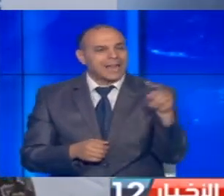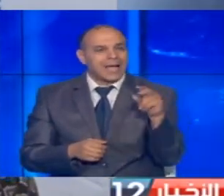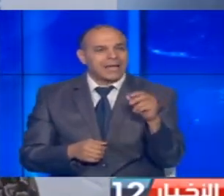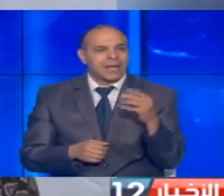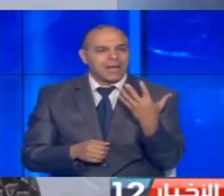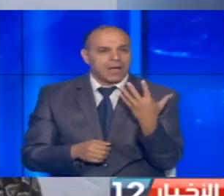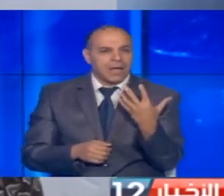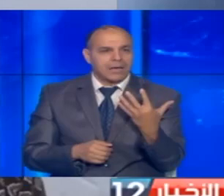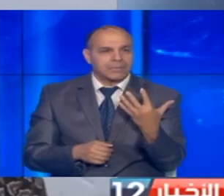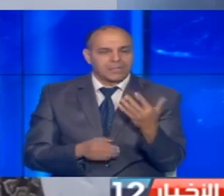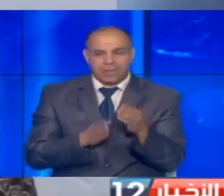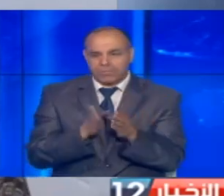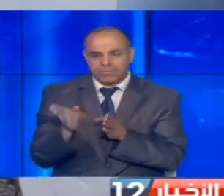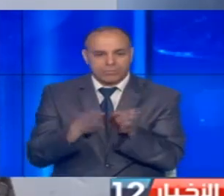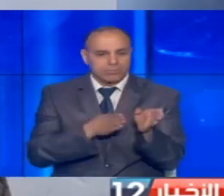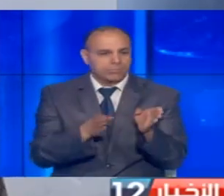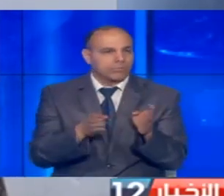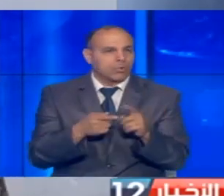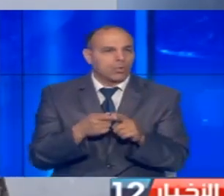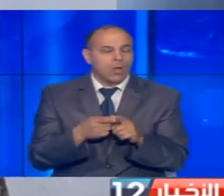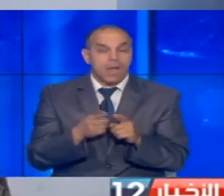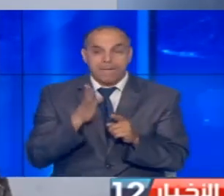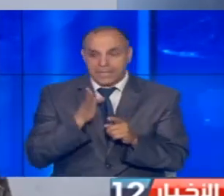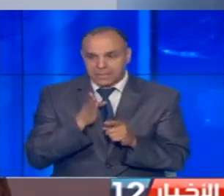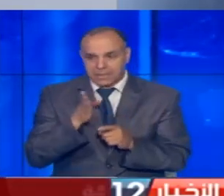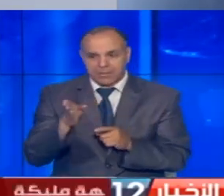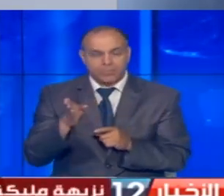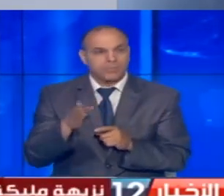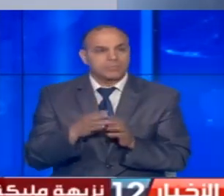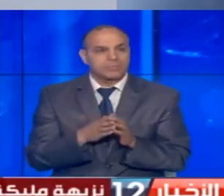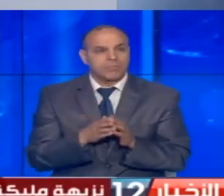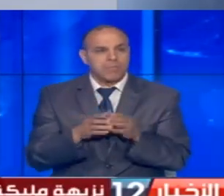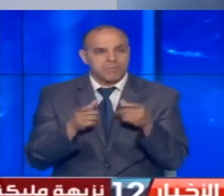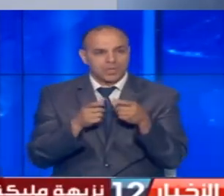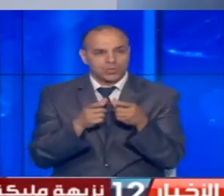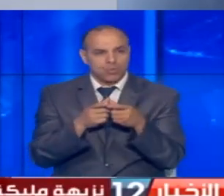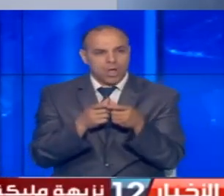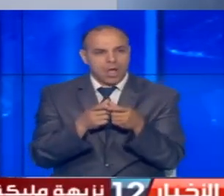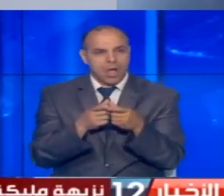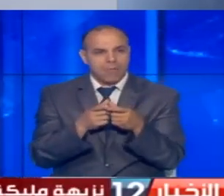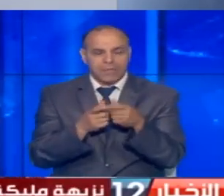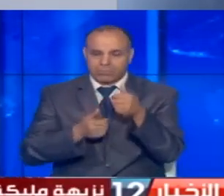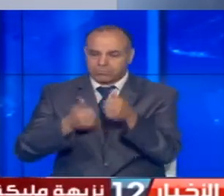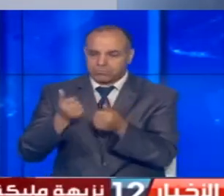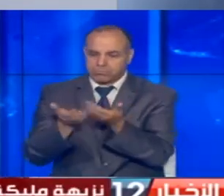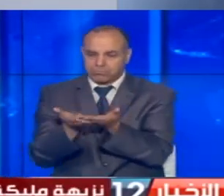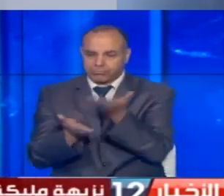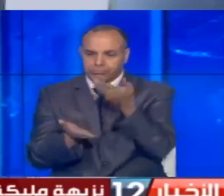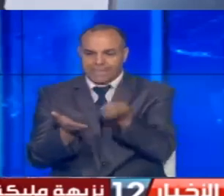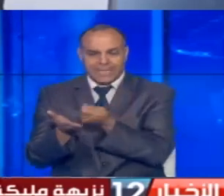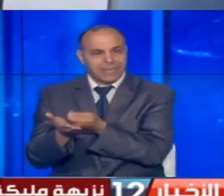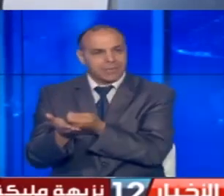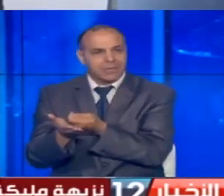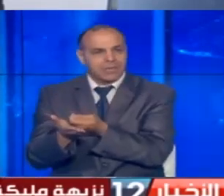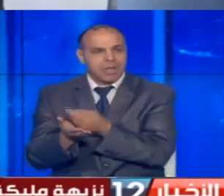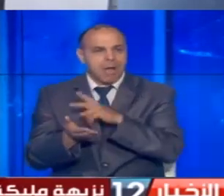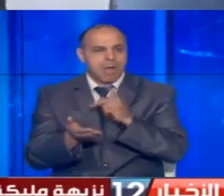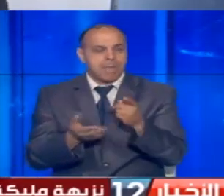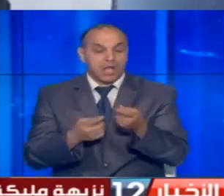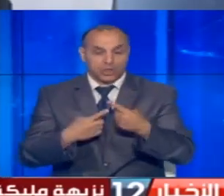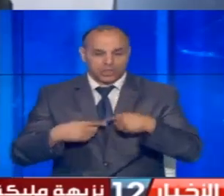5 مسالك، كل مسلك يحمل مجموعة من مراكز الاختبارات الكتابية. بعد